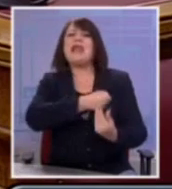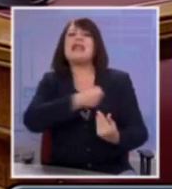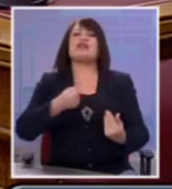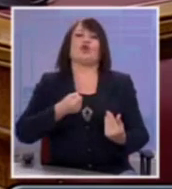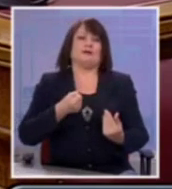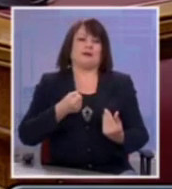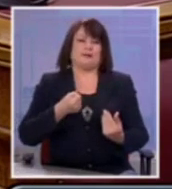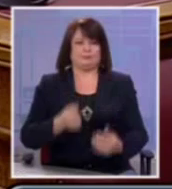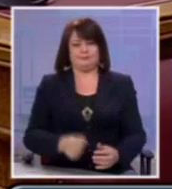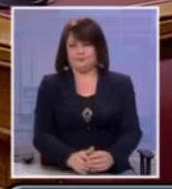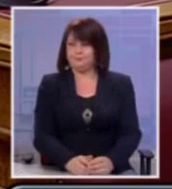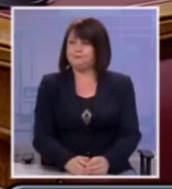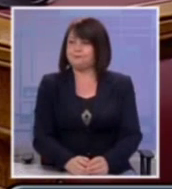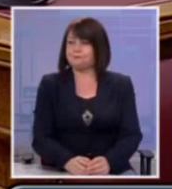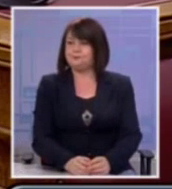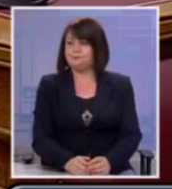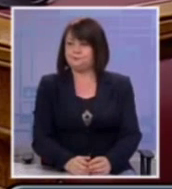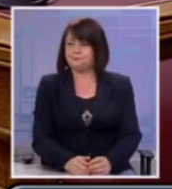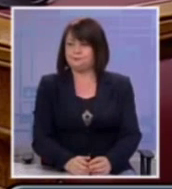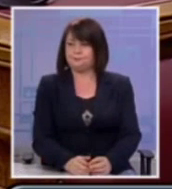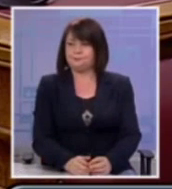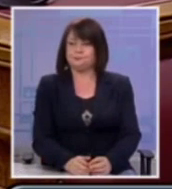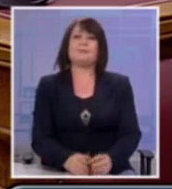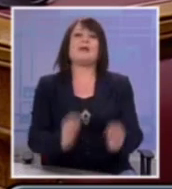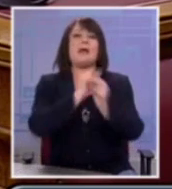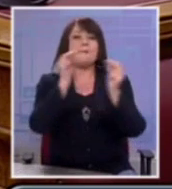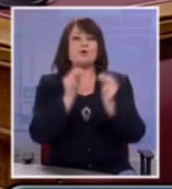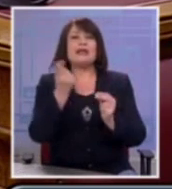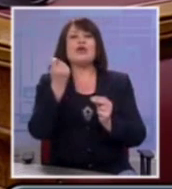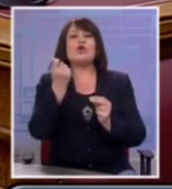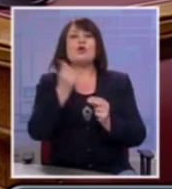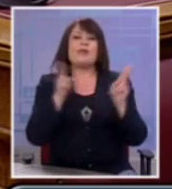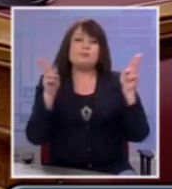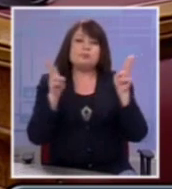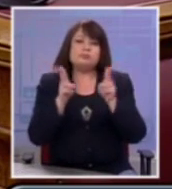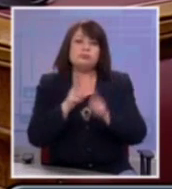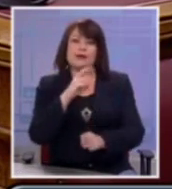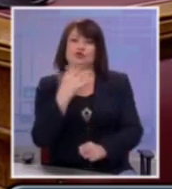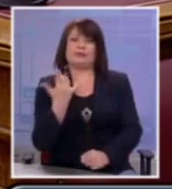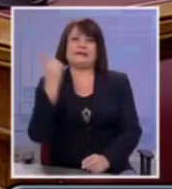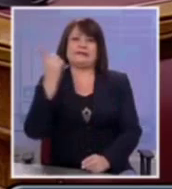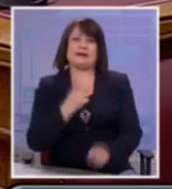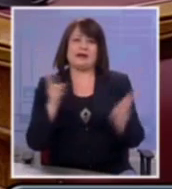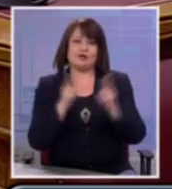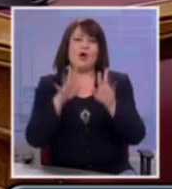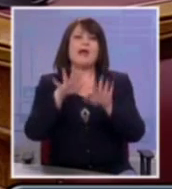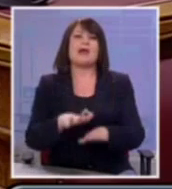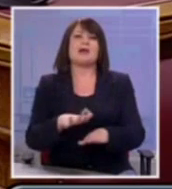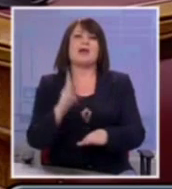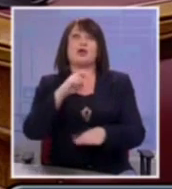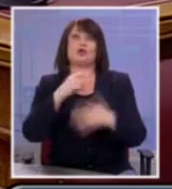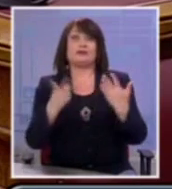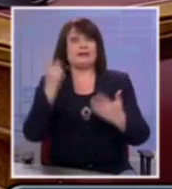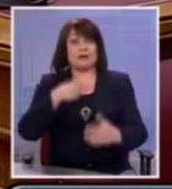λιτότητας. Με αποτέλεσμα να συρρυκνωθεί η οικονομία μας κατά 25%, είναι γνωστό, να αυξηθεί η ανεργία στο